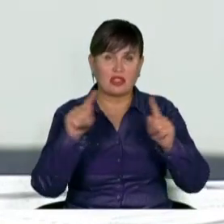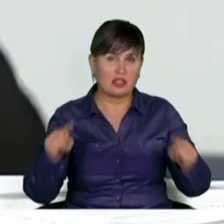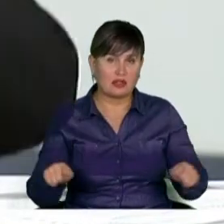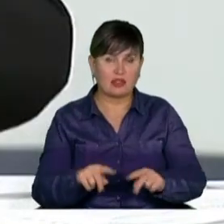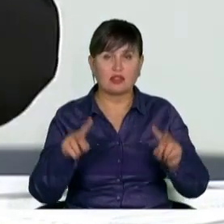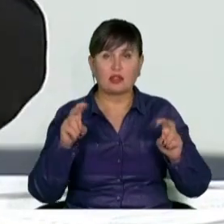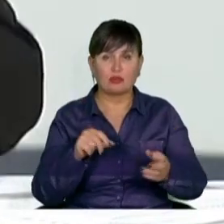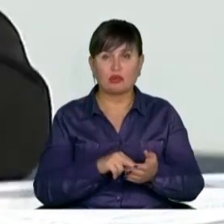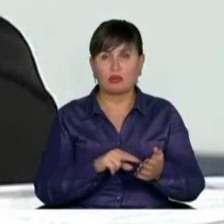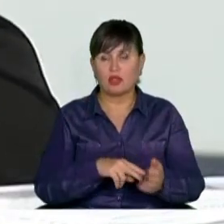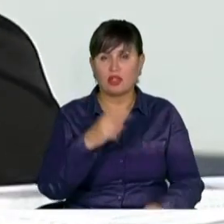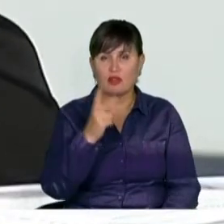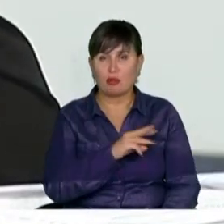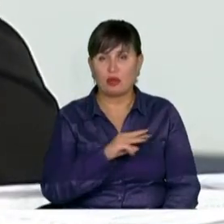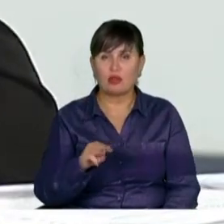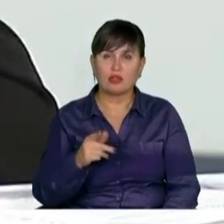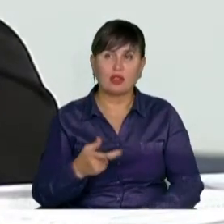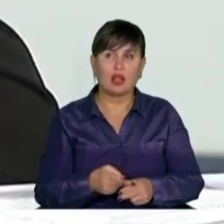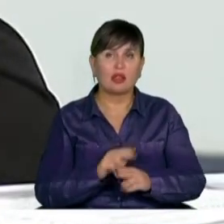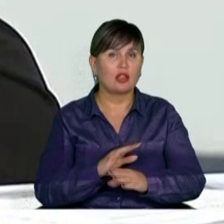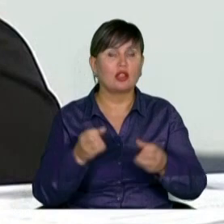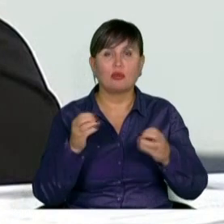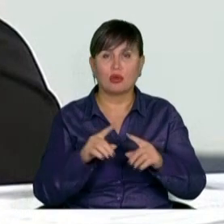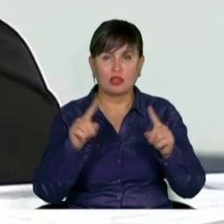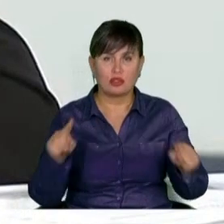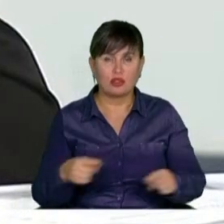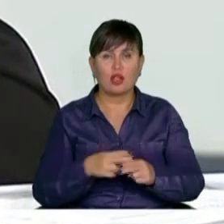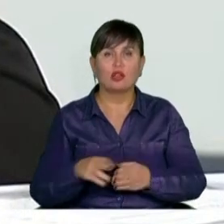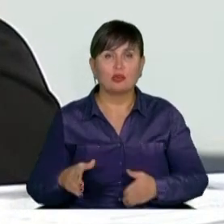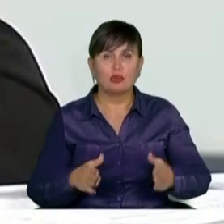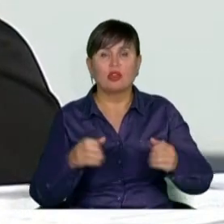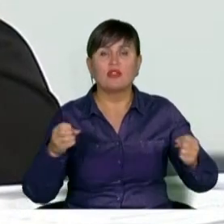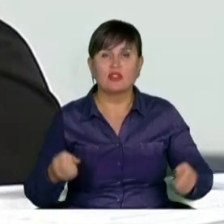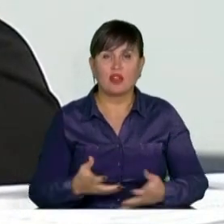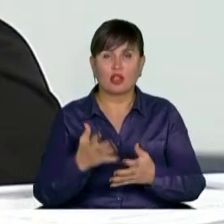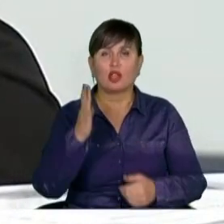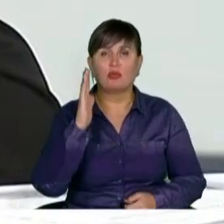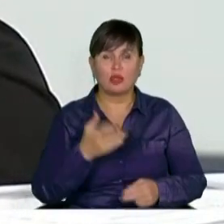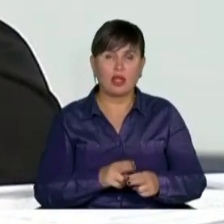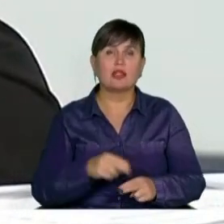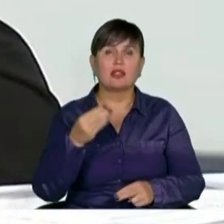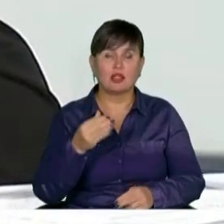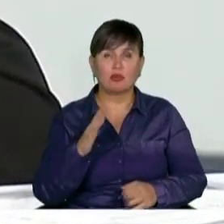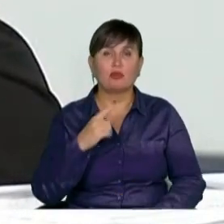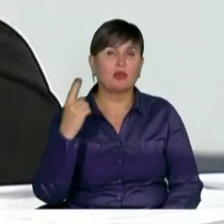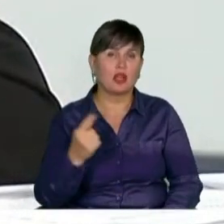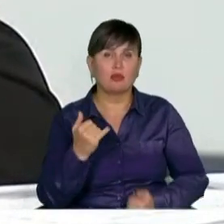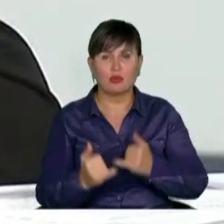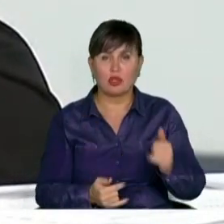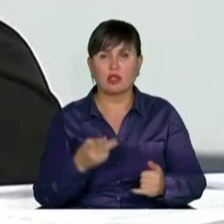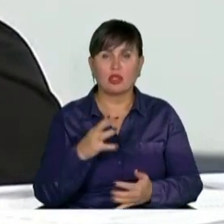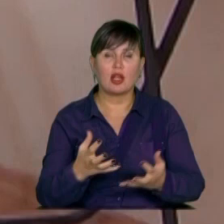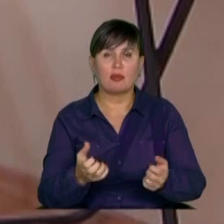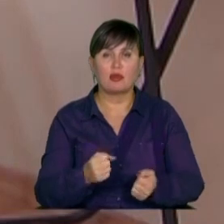с номинальной стоимостью 2 миллиона тенге. Это не просто сертификат, это путевка в светлое будущее. Эти средства станут первым шагом для